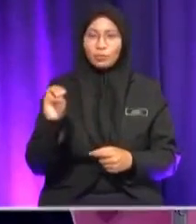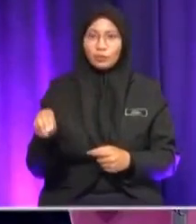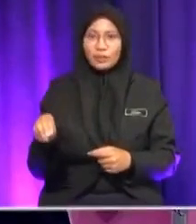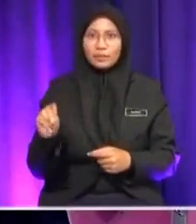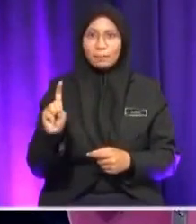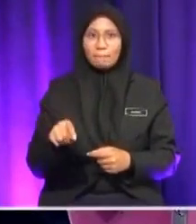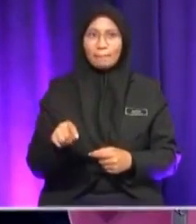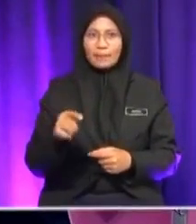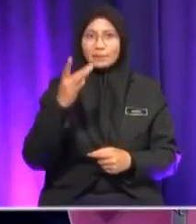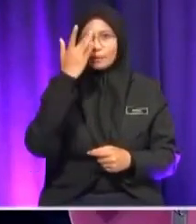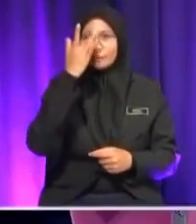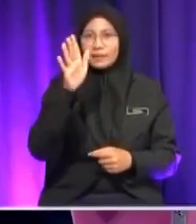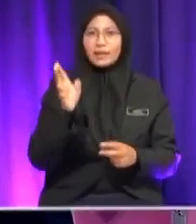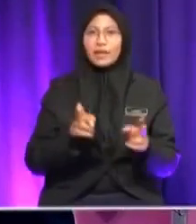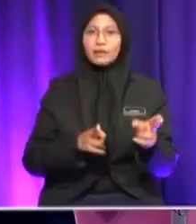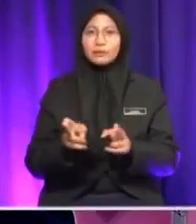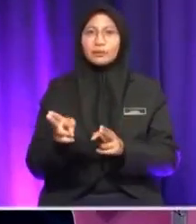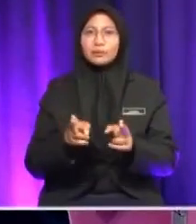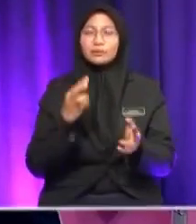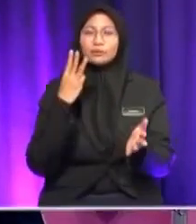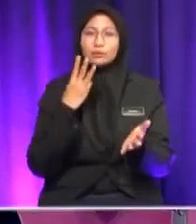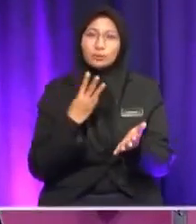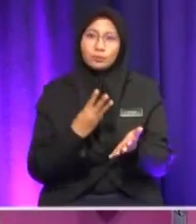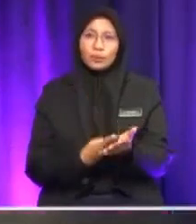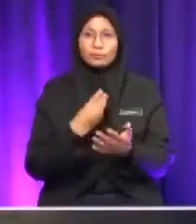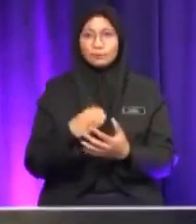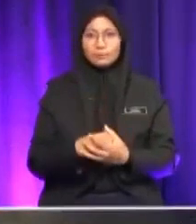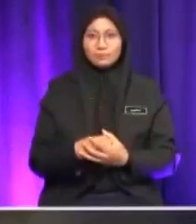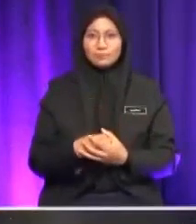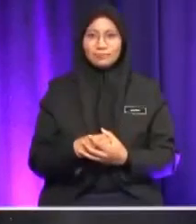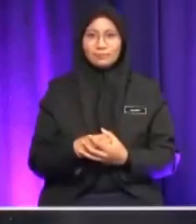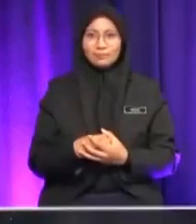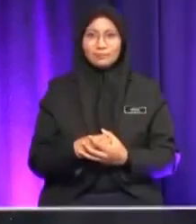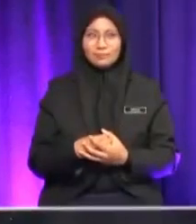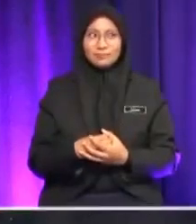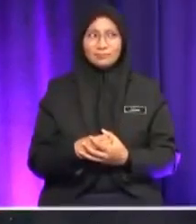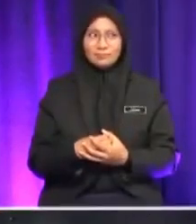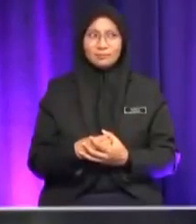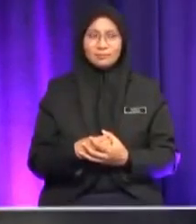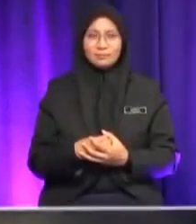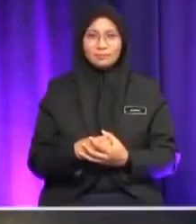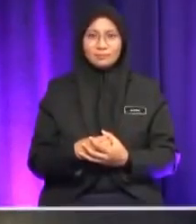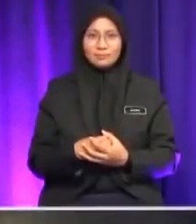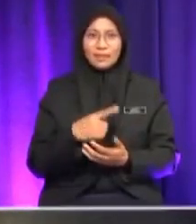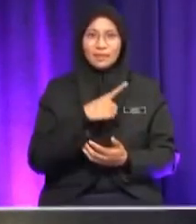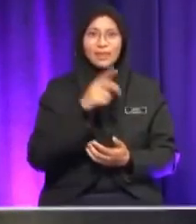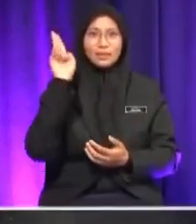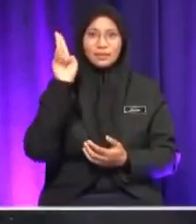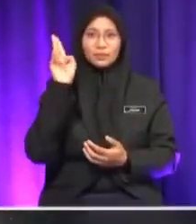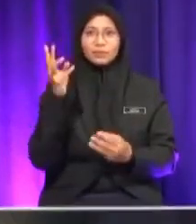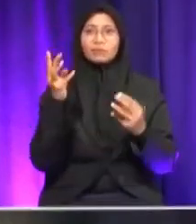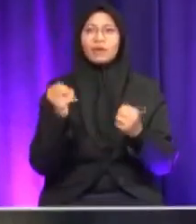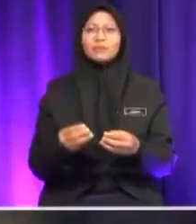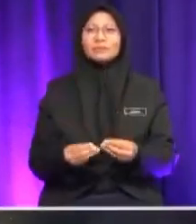pandai menguruskan kita punya perbelanjaan. Itu dia daripada Cikgu Somu. Sebelum tu, Yuyu nak berikan markah